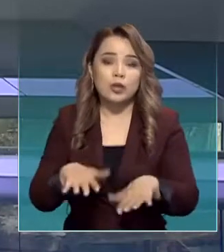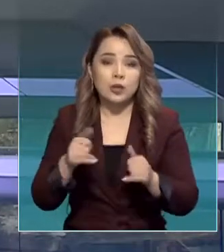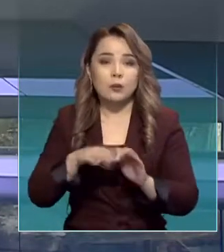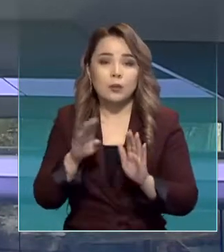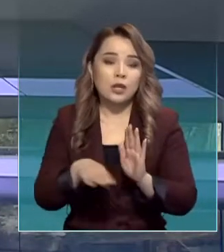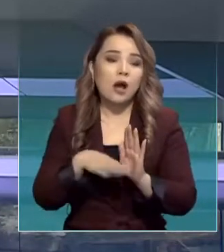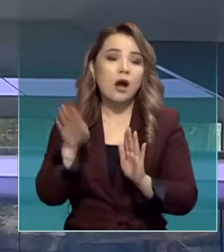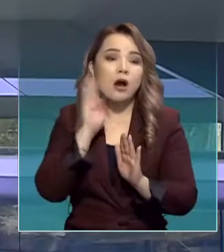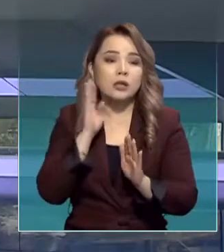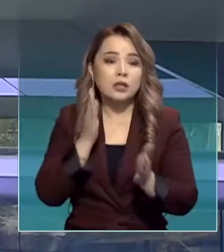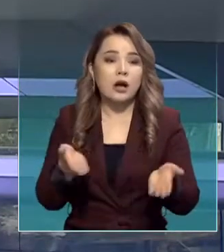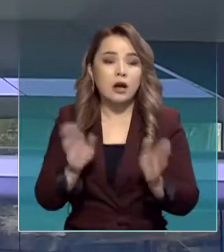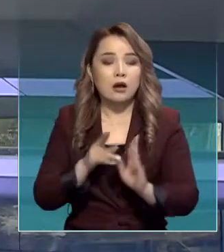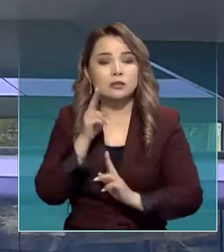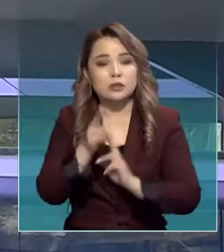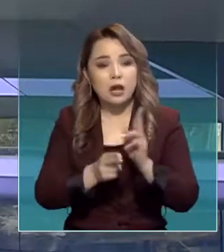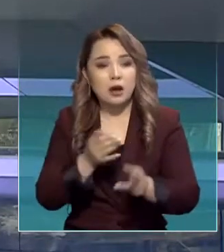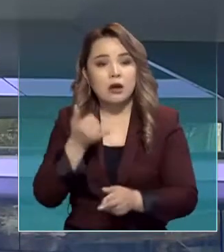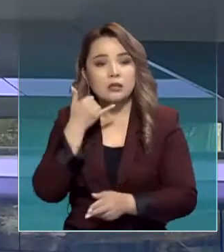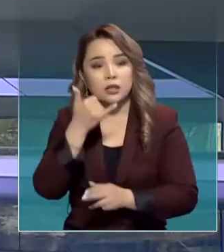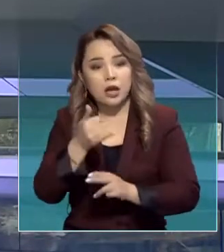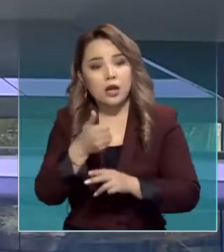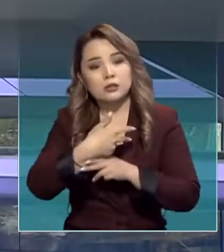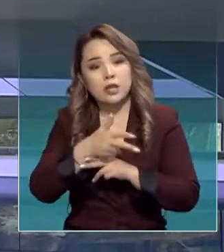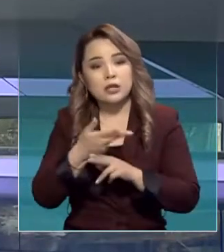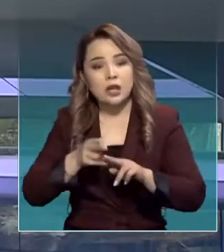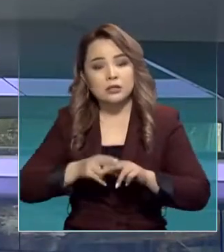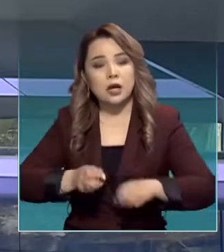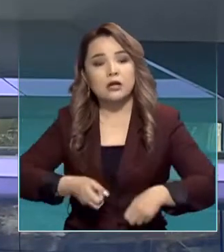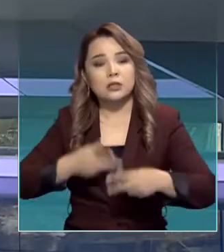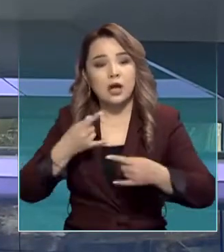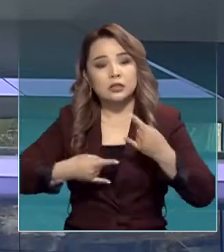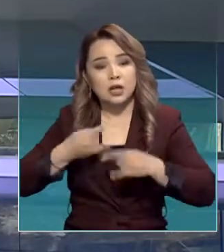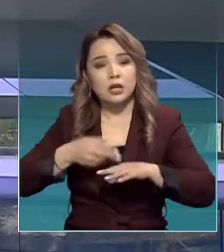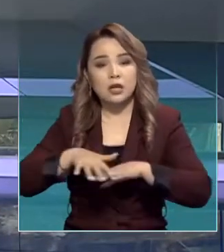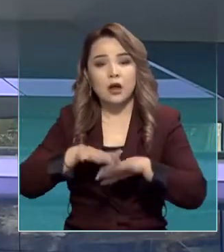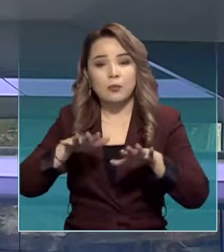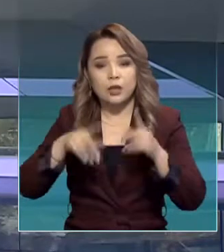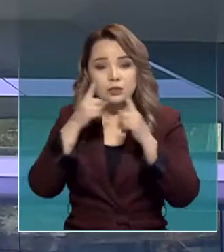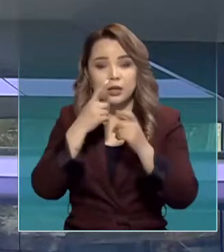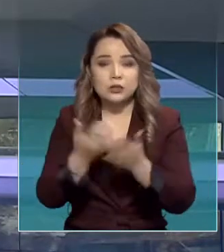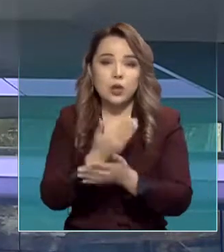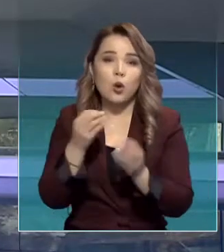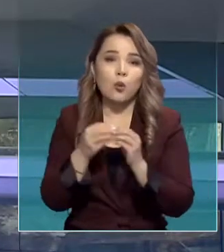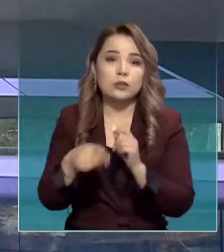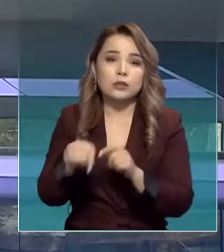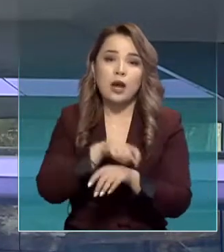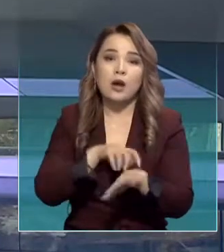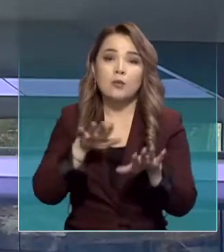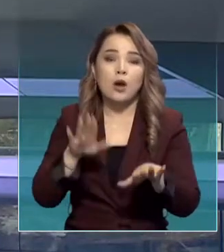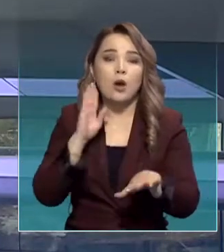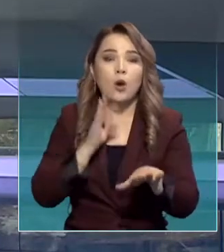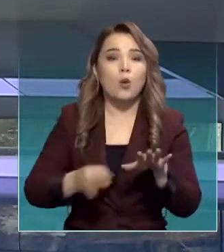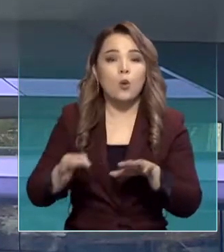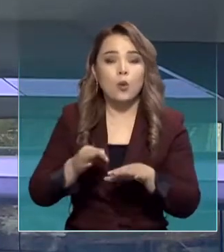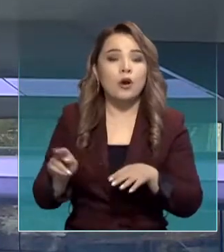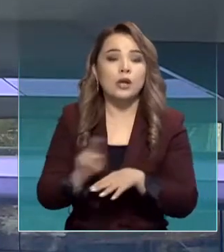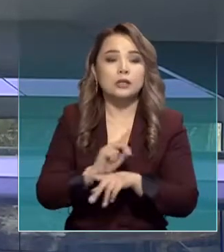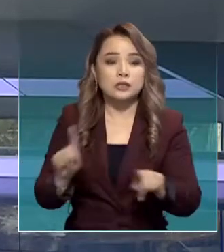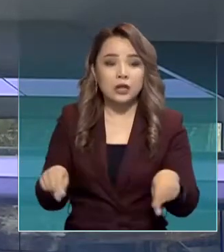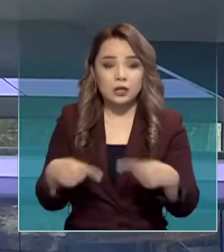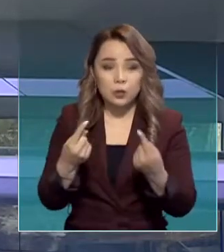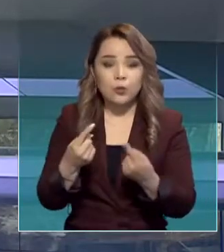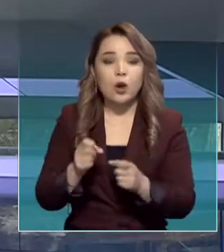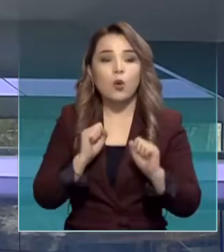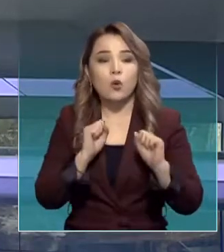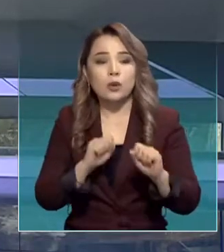астында қалдық деп біздің арнаға хабарласқан еді. Төтенше жағдайлар министрлігінің мәліметінше елде 10 шақырымға жуық өзен арналары қайта құрылып,